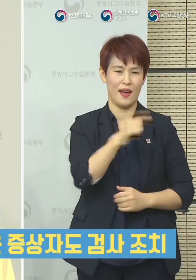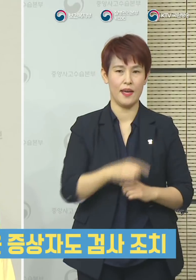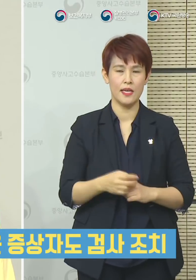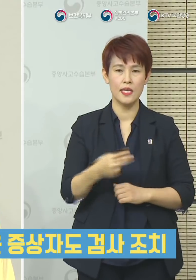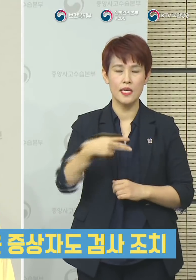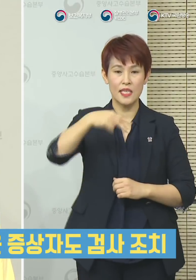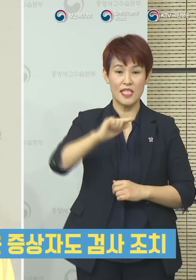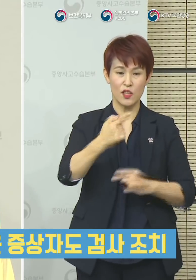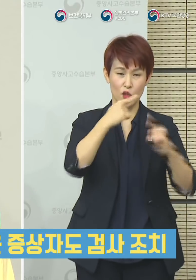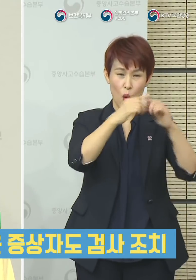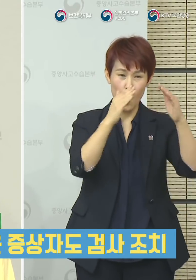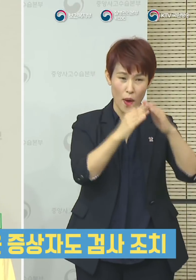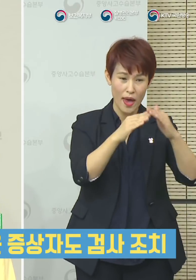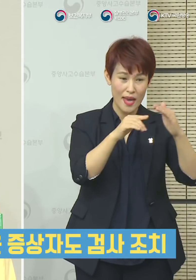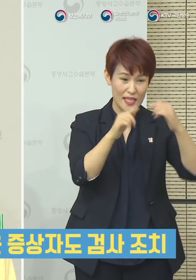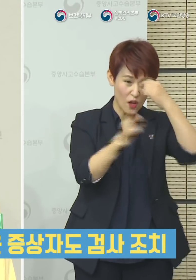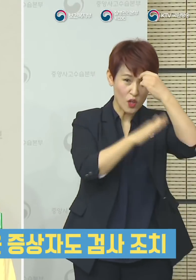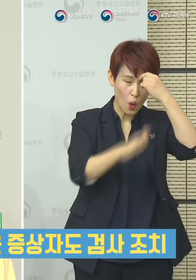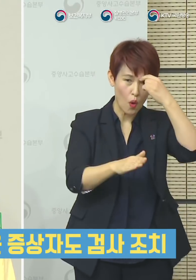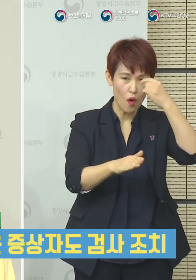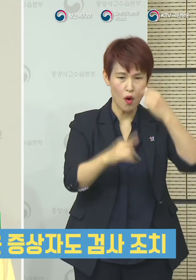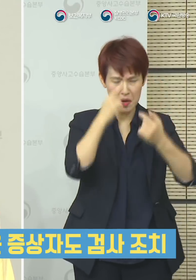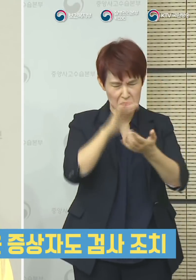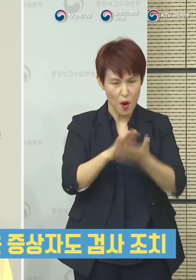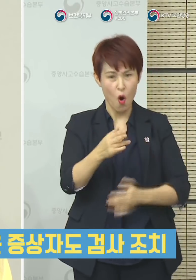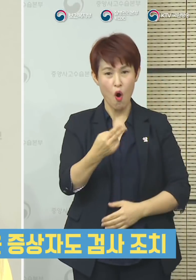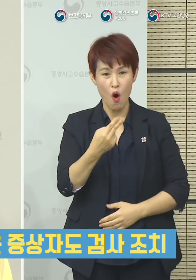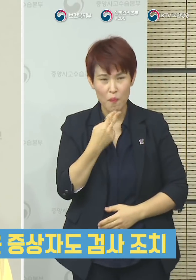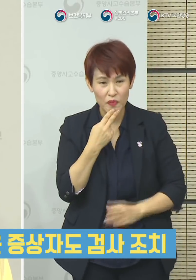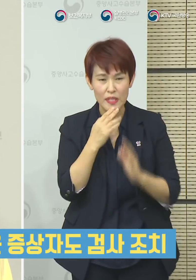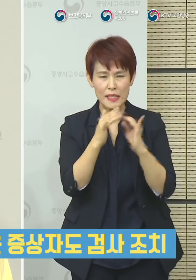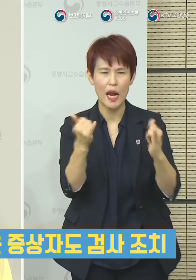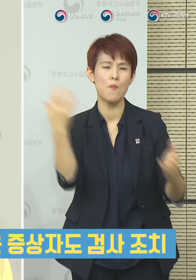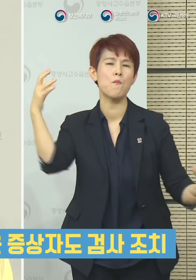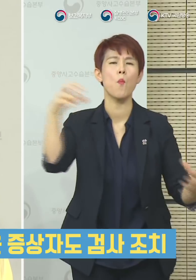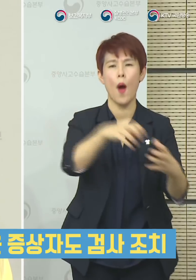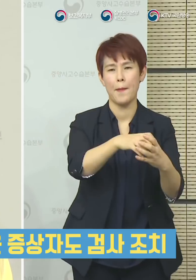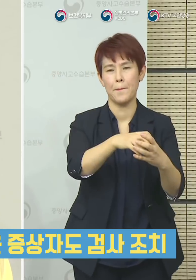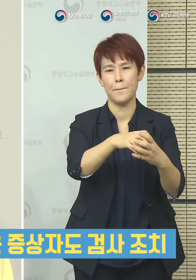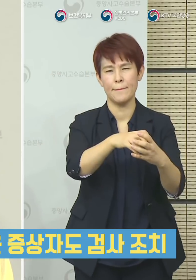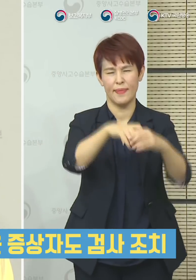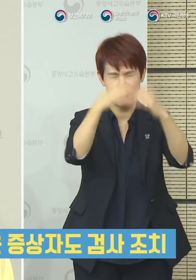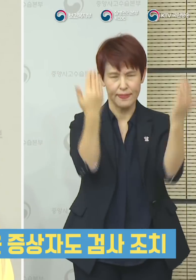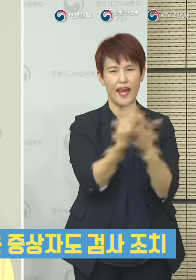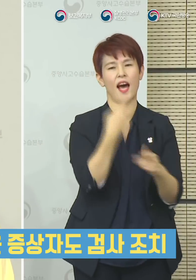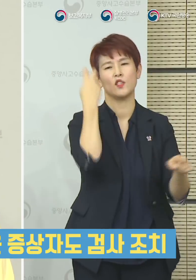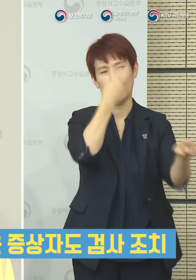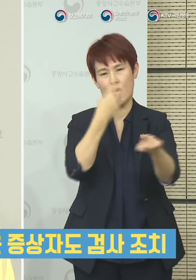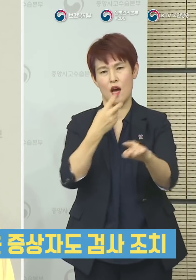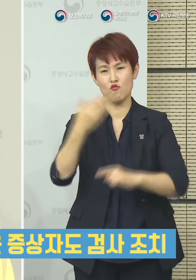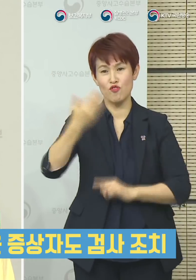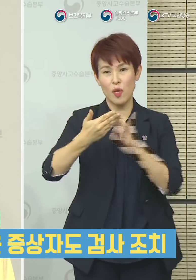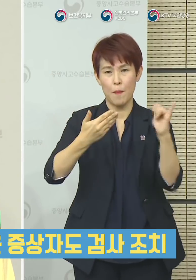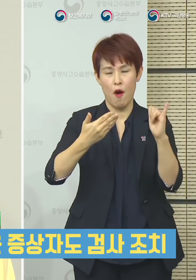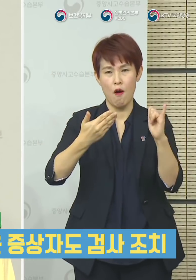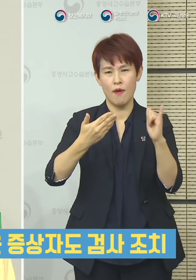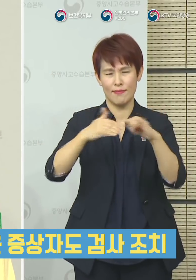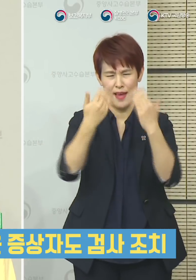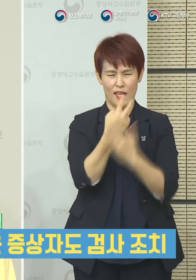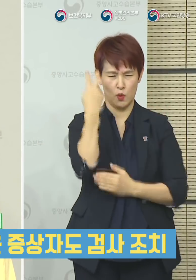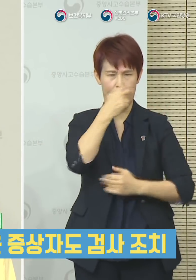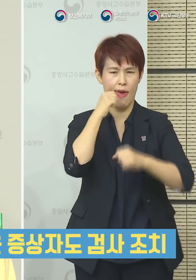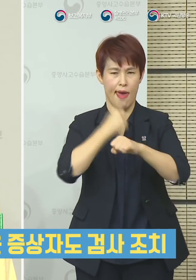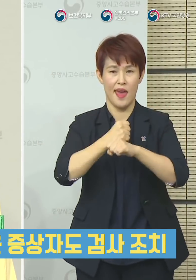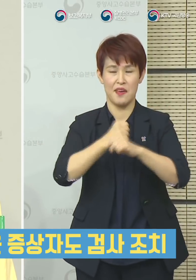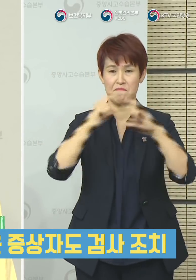신자의 경우 증세가 없는 무증상자를 포함해서 전수조사, 9,000명에 대한 전수조사를